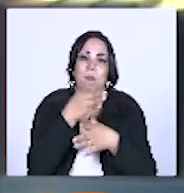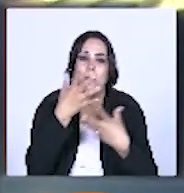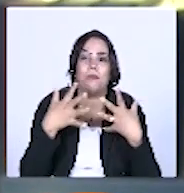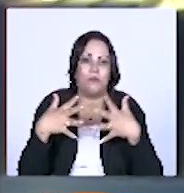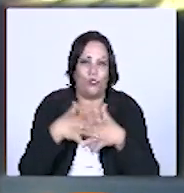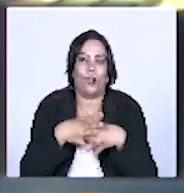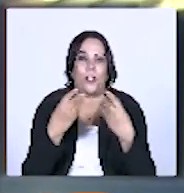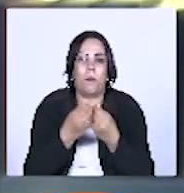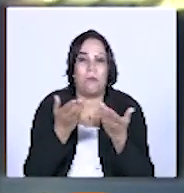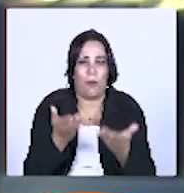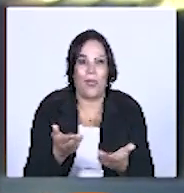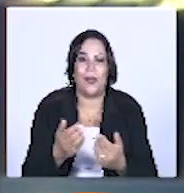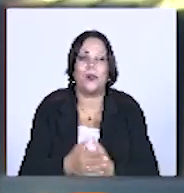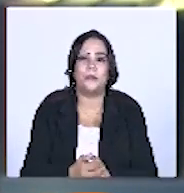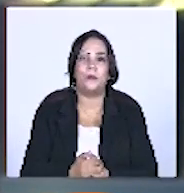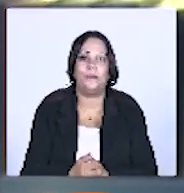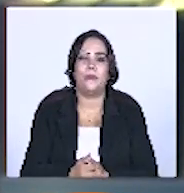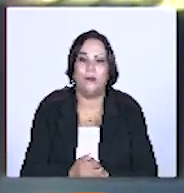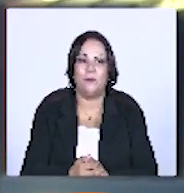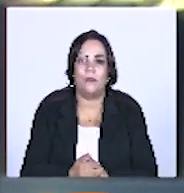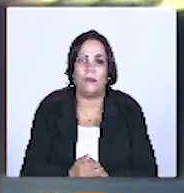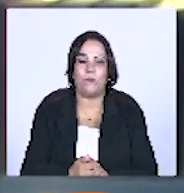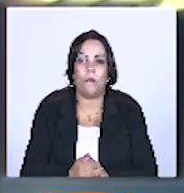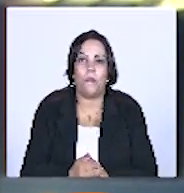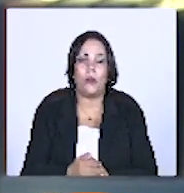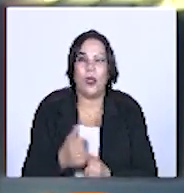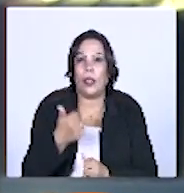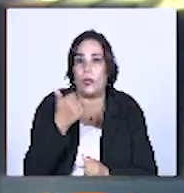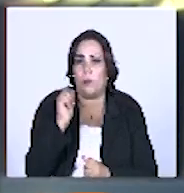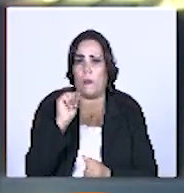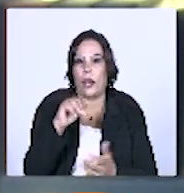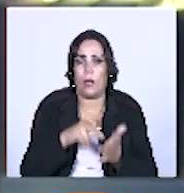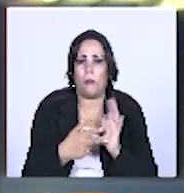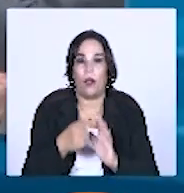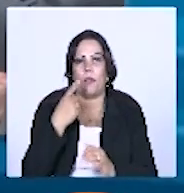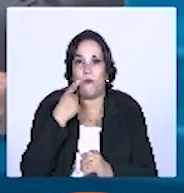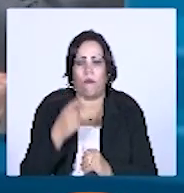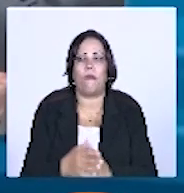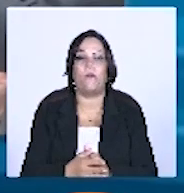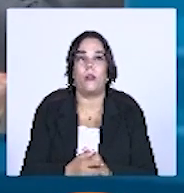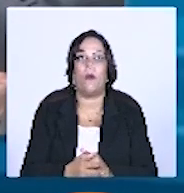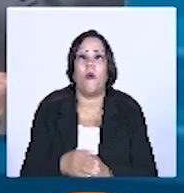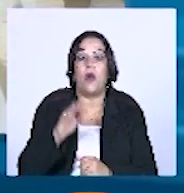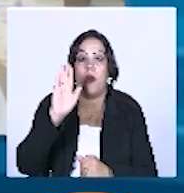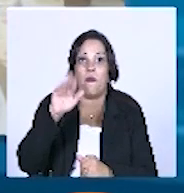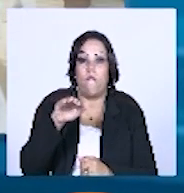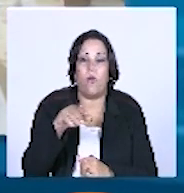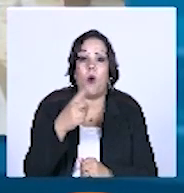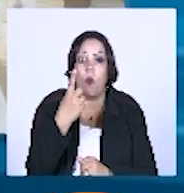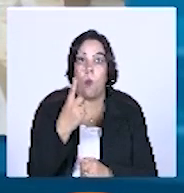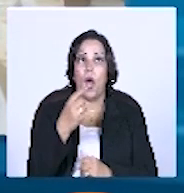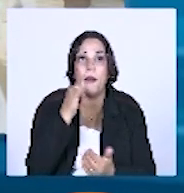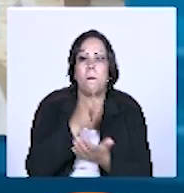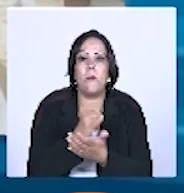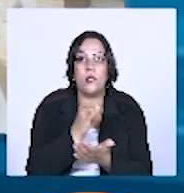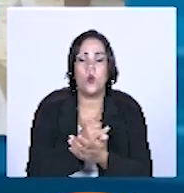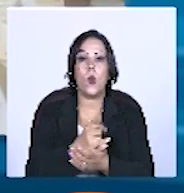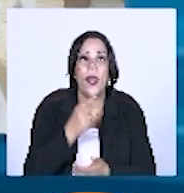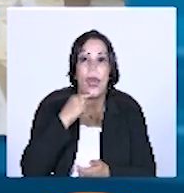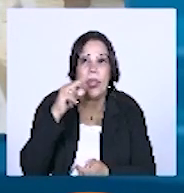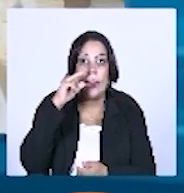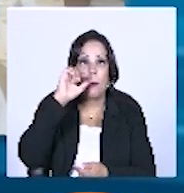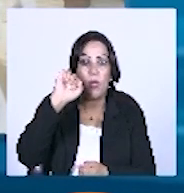هذا الحوار جرى بالامس وكان في احد القيادات الدينيه